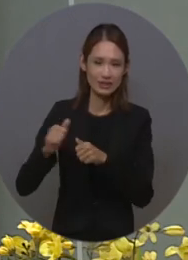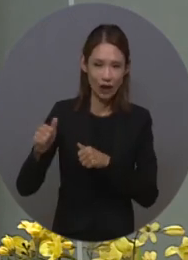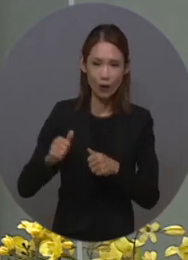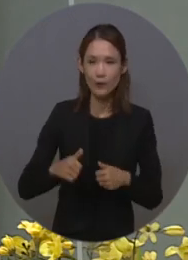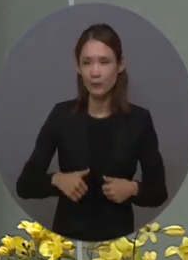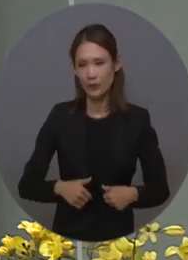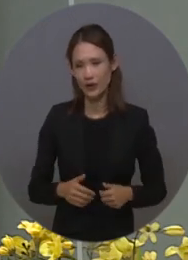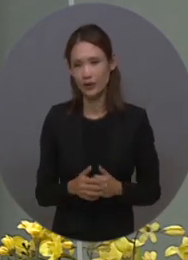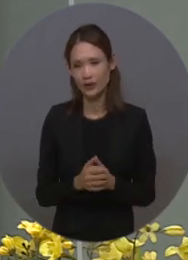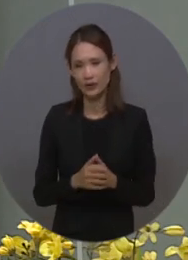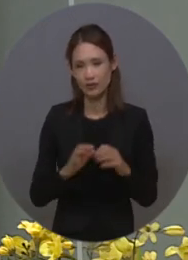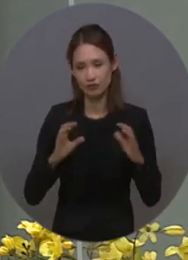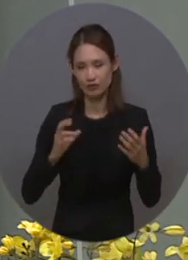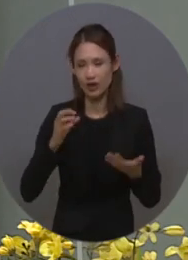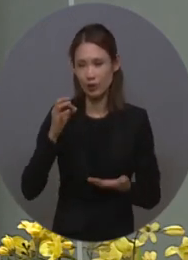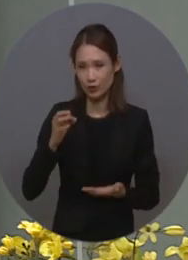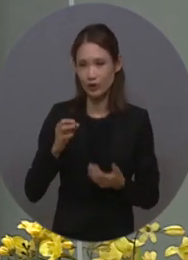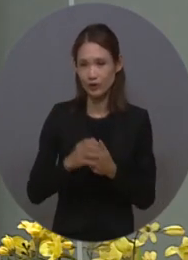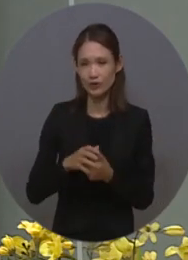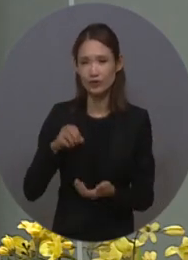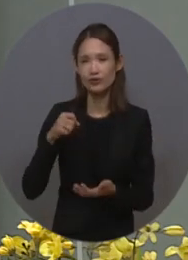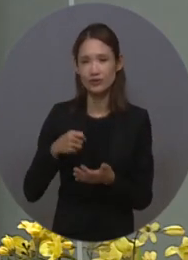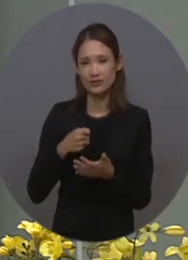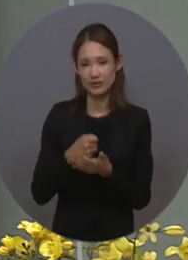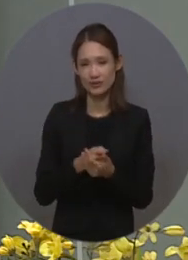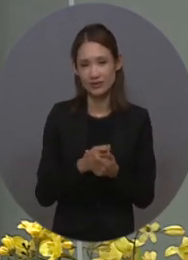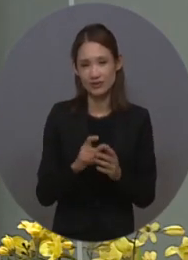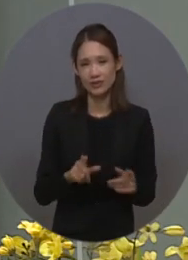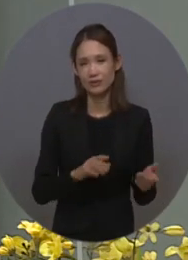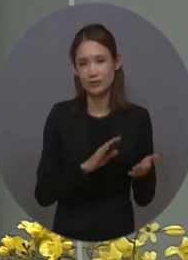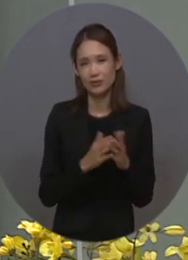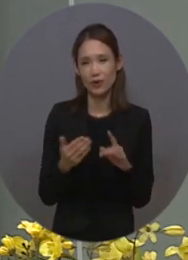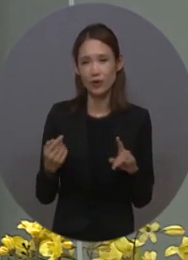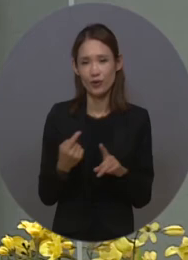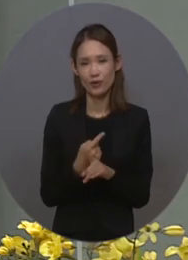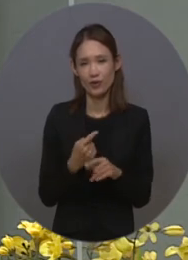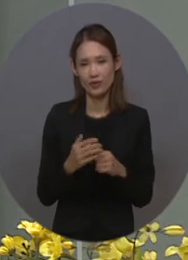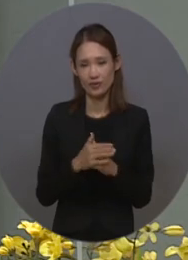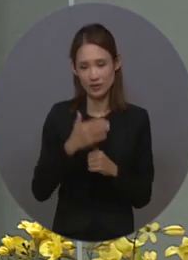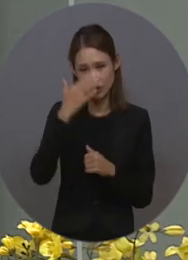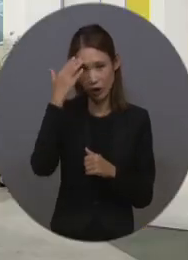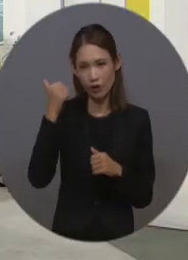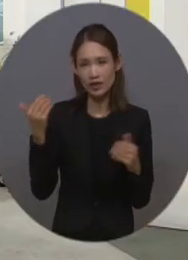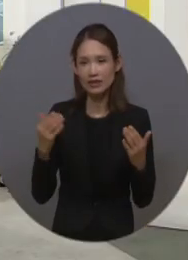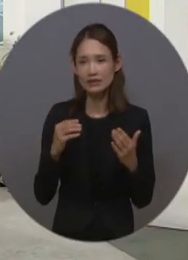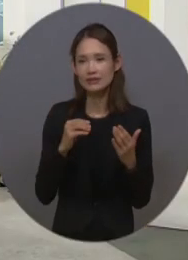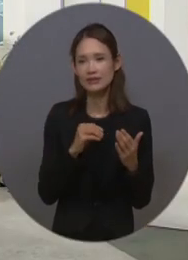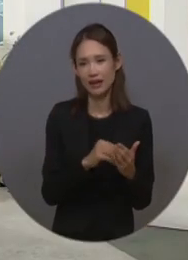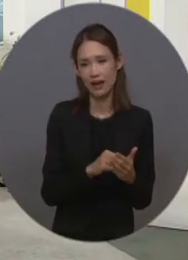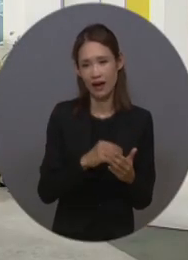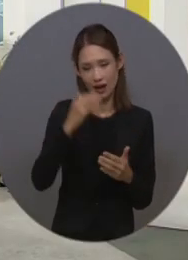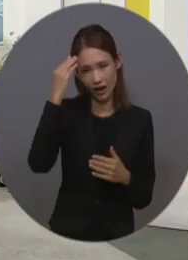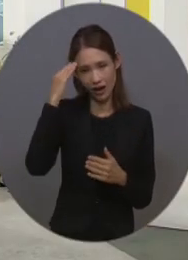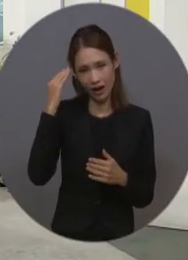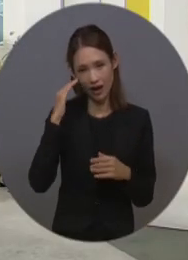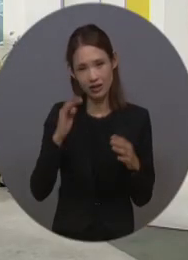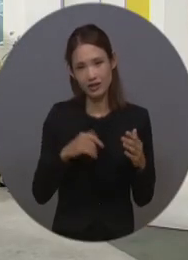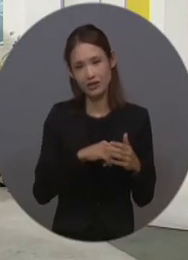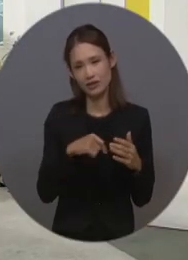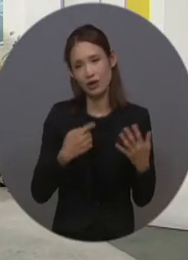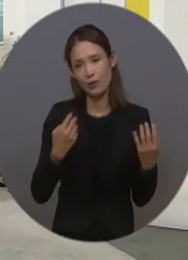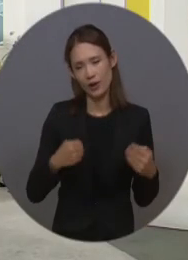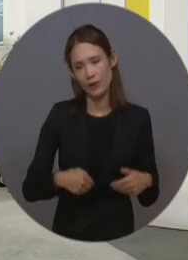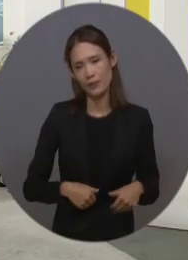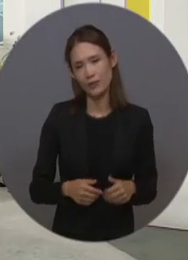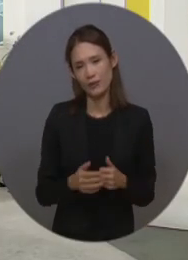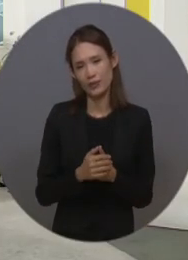이제 국가의 위치도 그렇고 국민의 삶도 변화되고 네. 그런 것 같습니다. 그리고 뭐 청년 네. 일자리도요. 물론 네. 국내에서 많이 해야 되겠죠. 근데 네. 그렇게